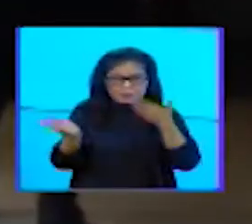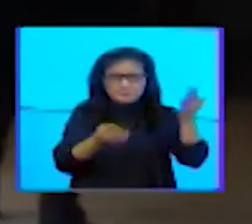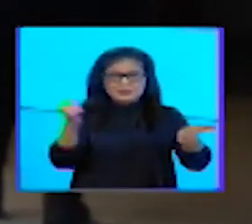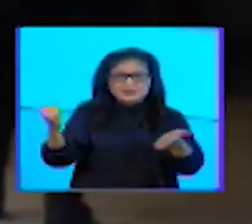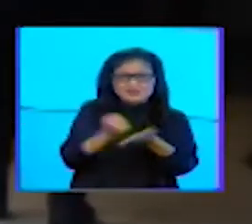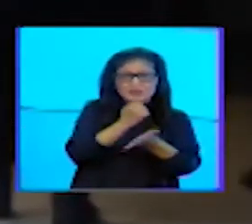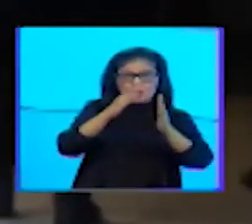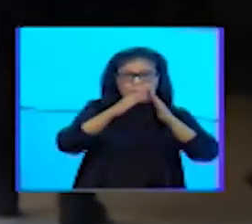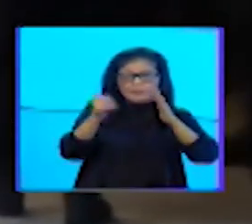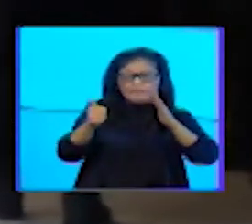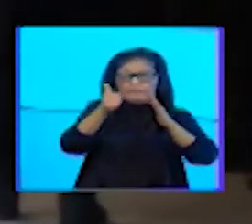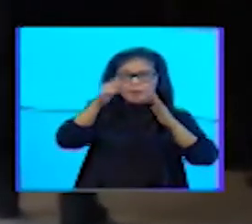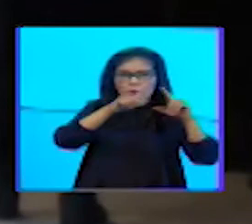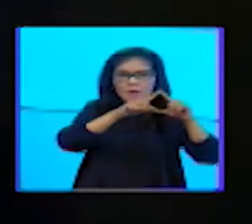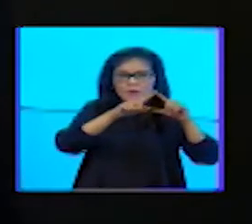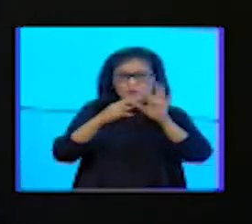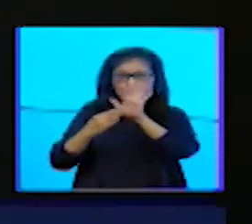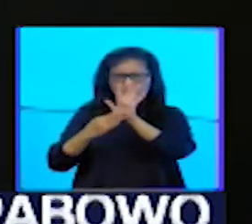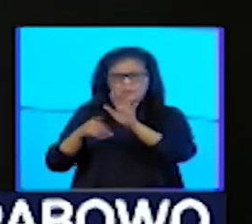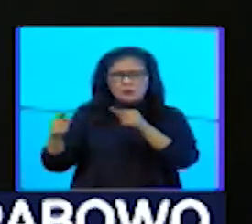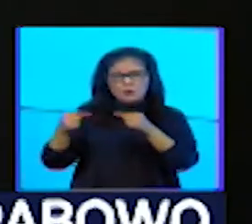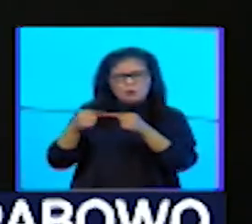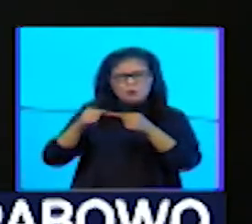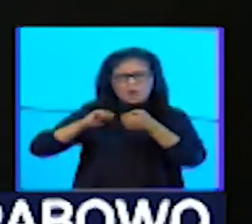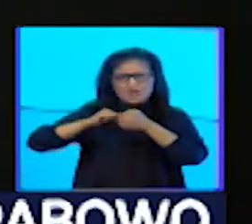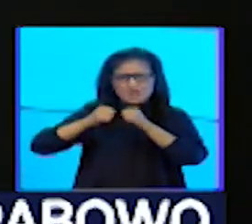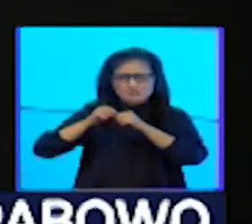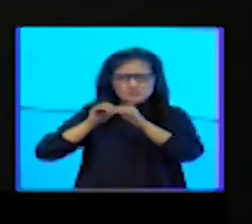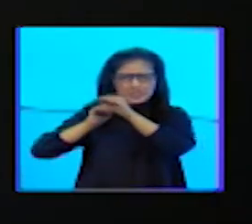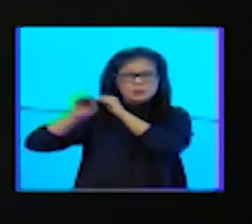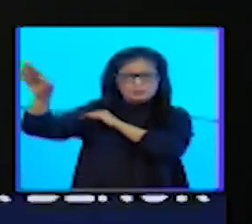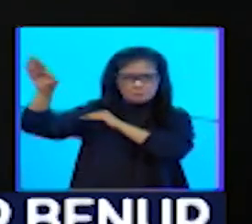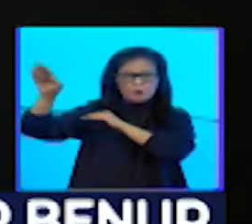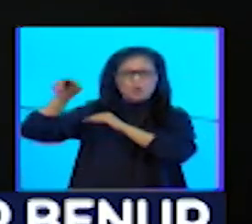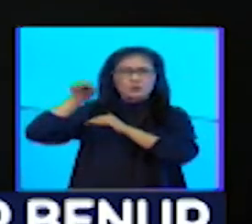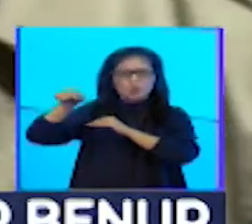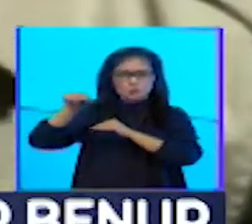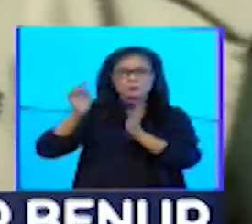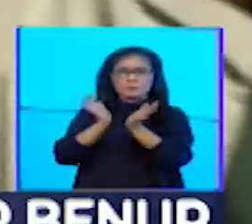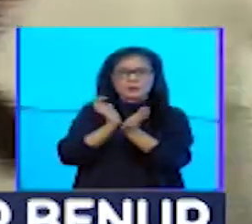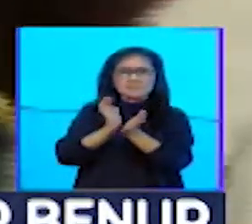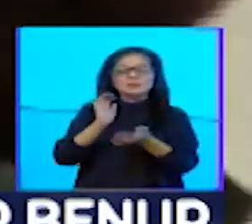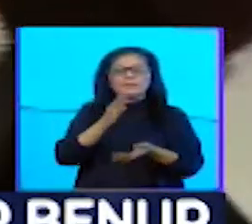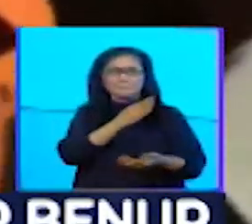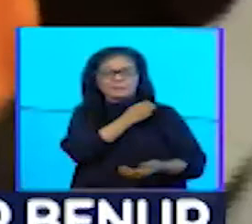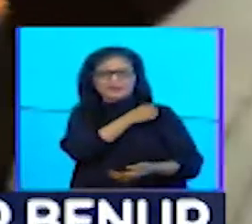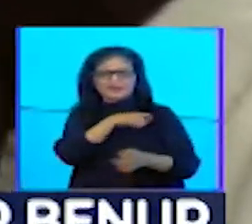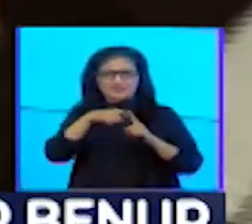diduga terkait kasus dugaan suap ekspor bernur dan juga melibatkan mantan menteri KKP edhy Prabowo